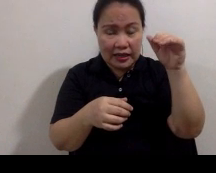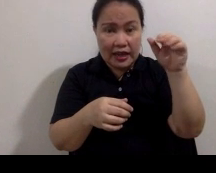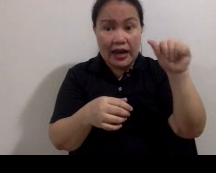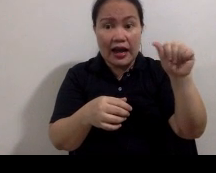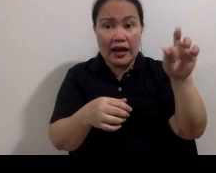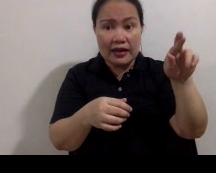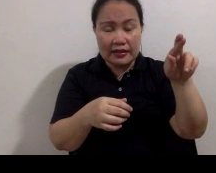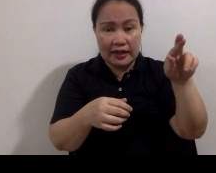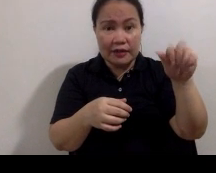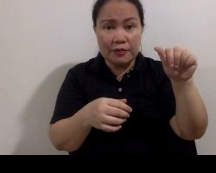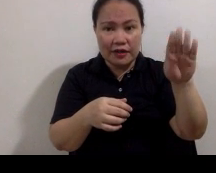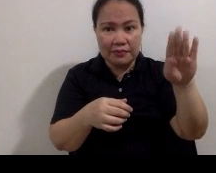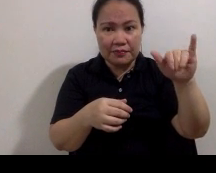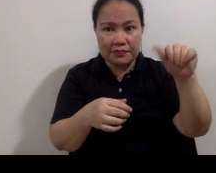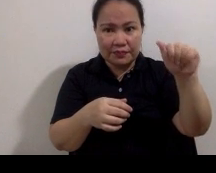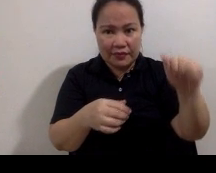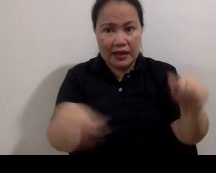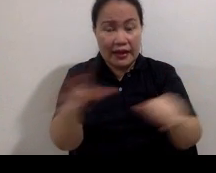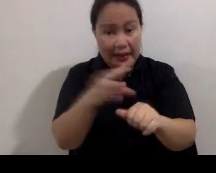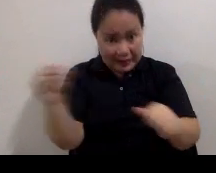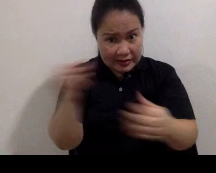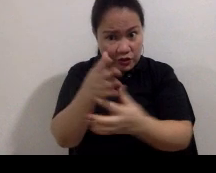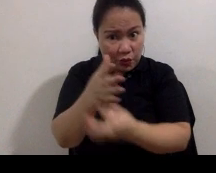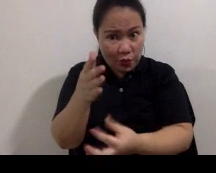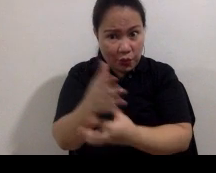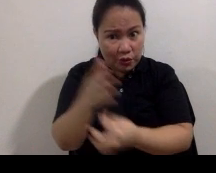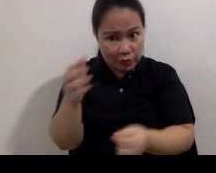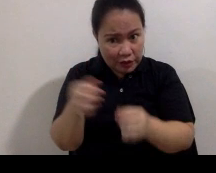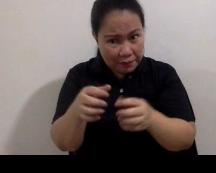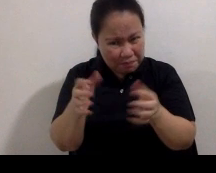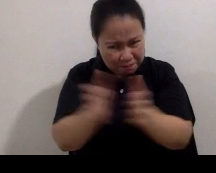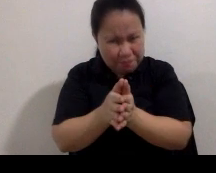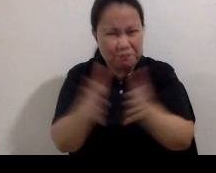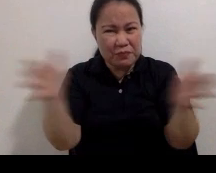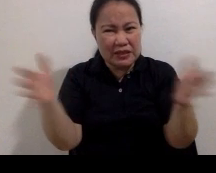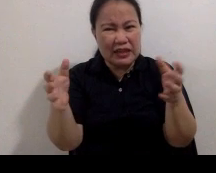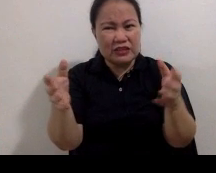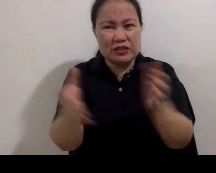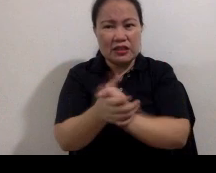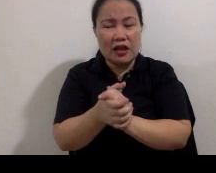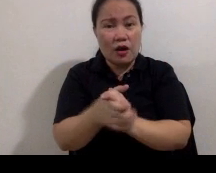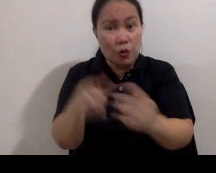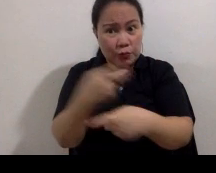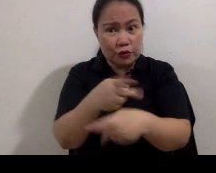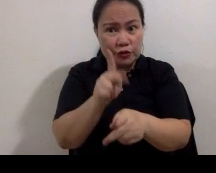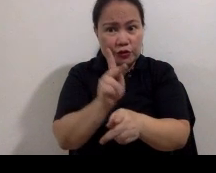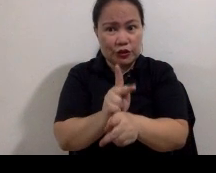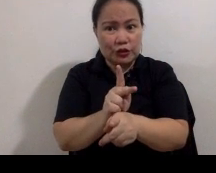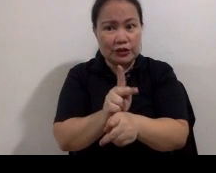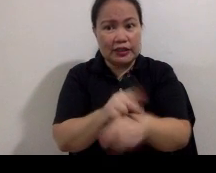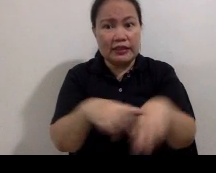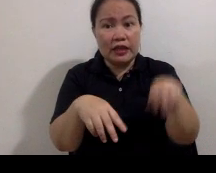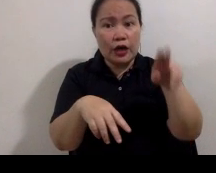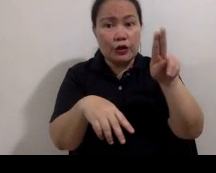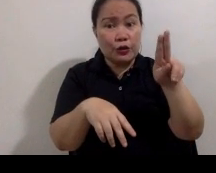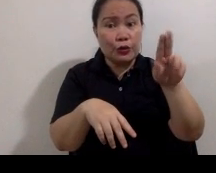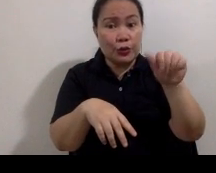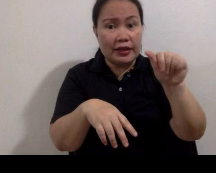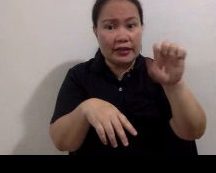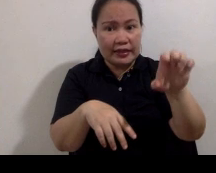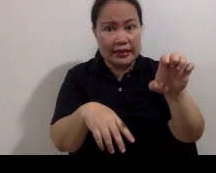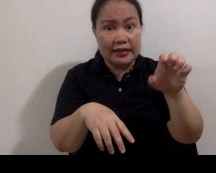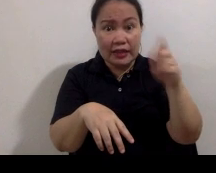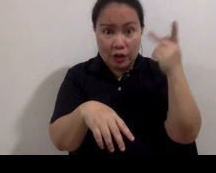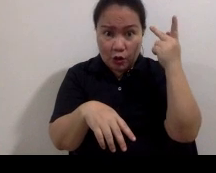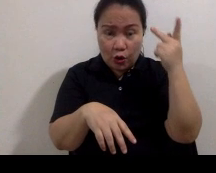ang produksyon ng langis sa mga bansang Iran, Iraq, United Arab Emirates, Kuwait at Oman. Marami palang mga dates